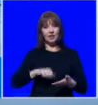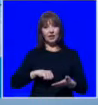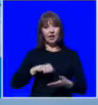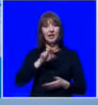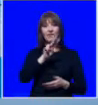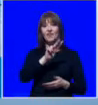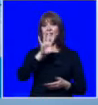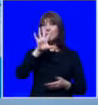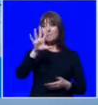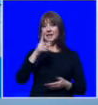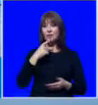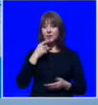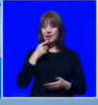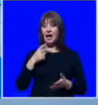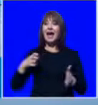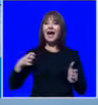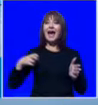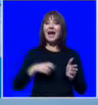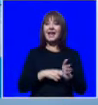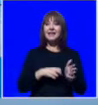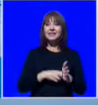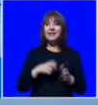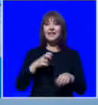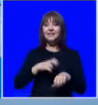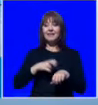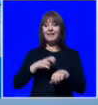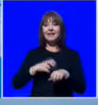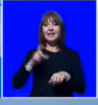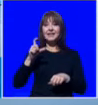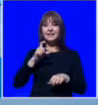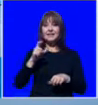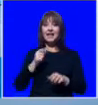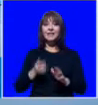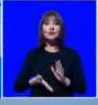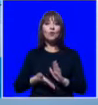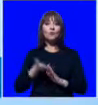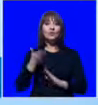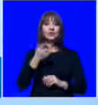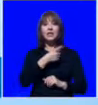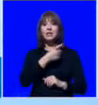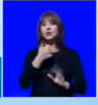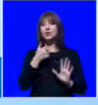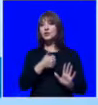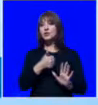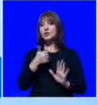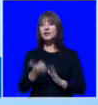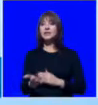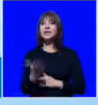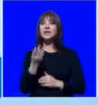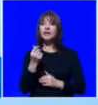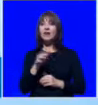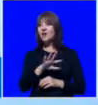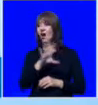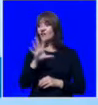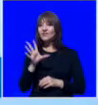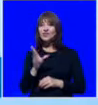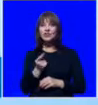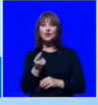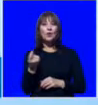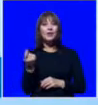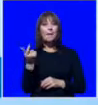2025 година прага за регистрация по ДДС се увеличава на 166 000 лева. Това целият малък бизнес го чака и ние сме го